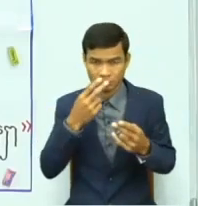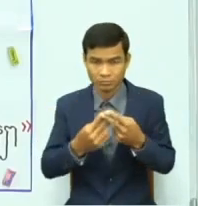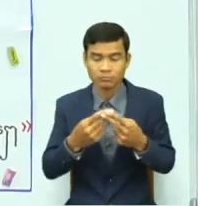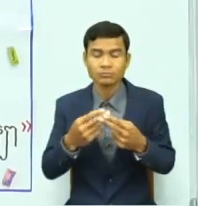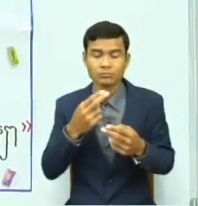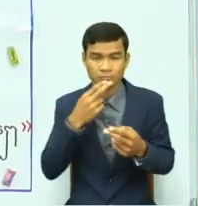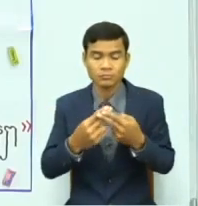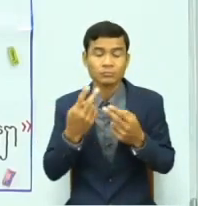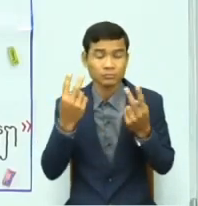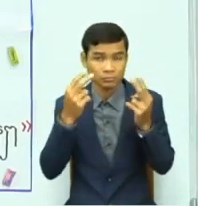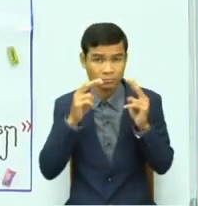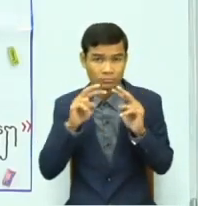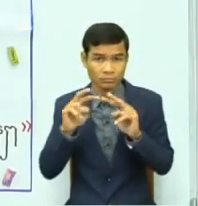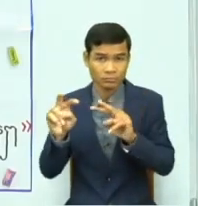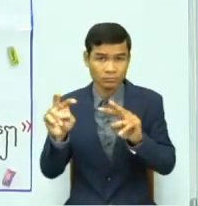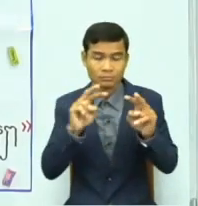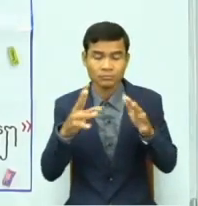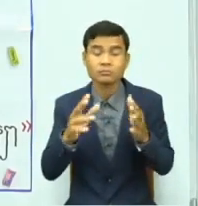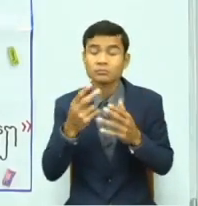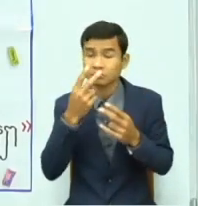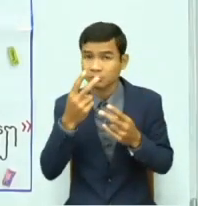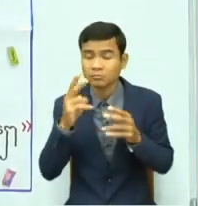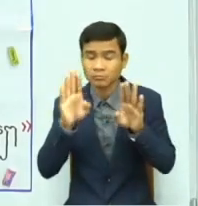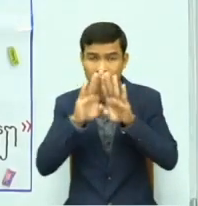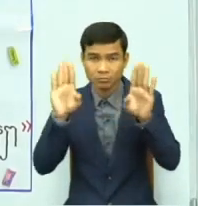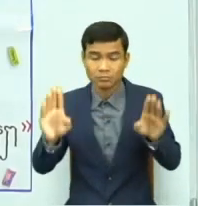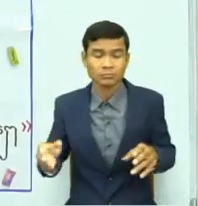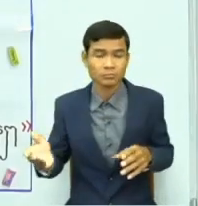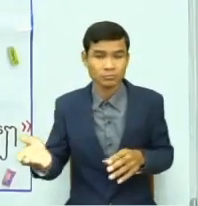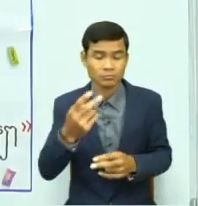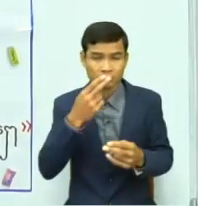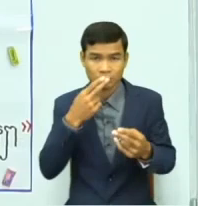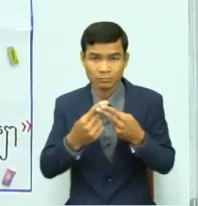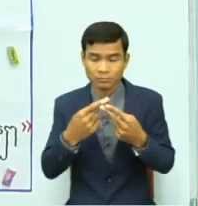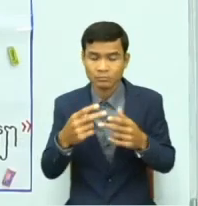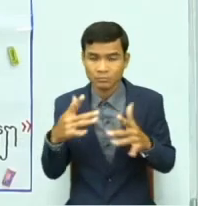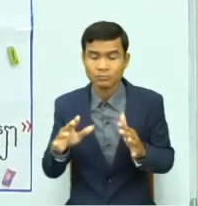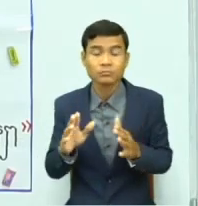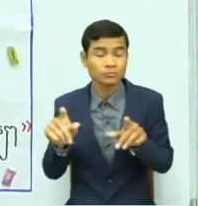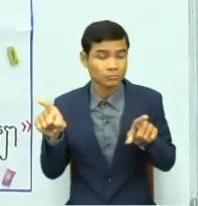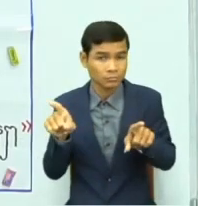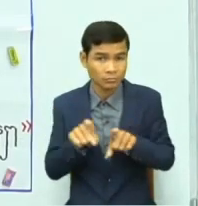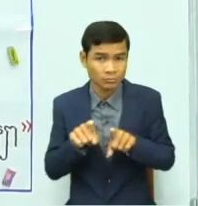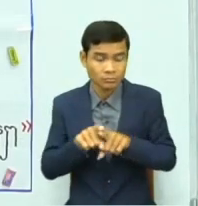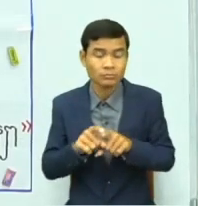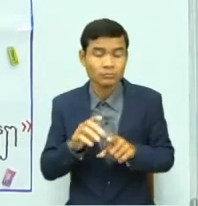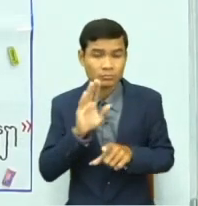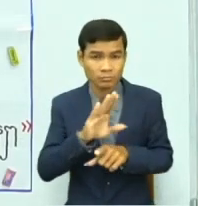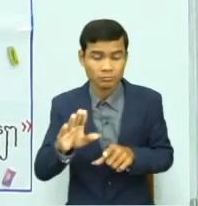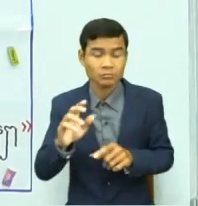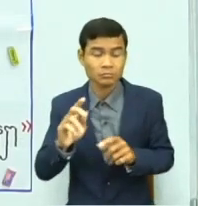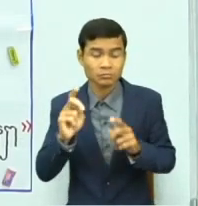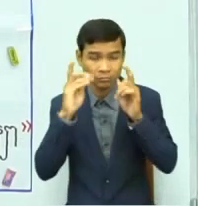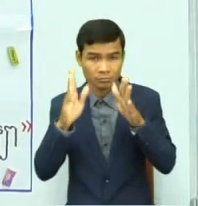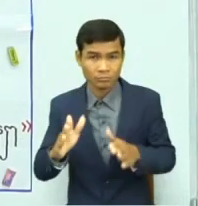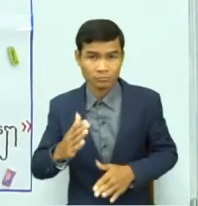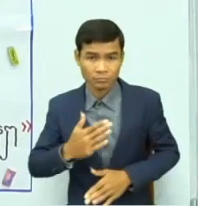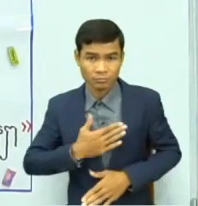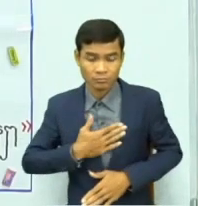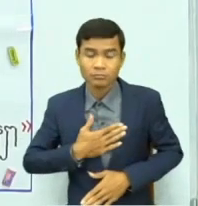rồi hai nó con á chẳng ta chấm lại để con ban lại gặp nè kêu ta đôi nâng chấm lại được ban nè kêu đại được tê